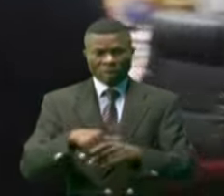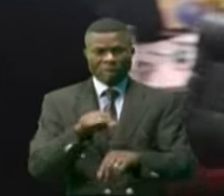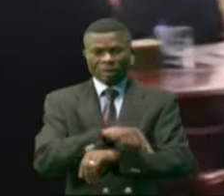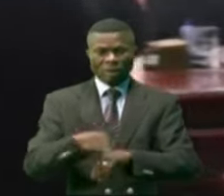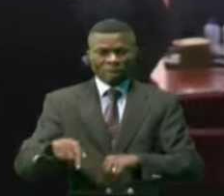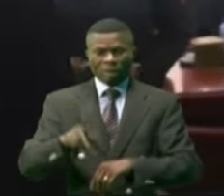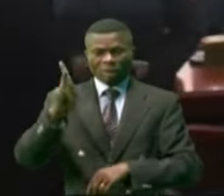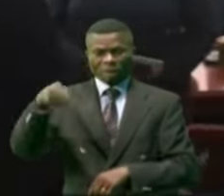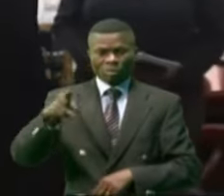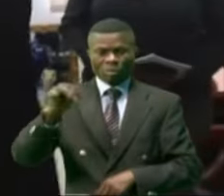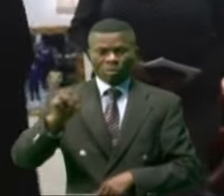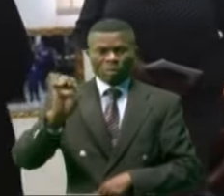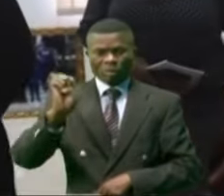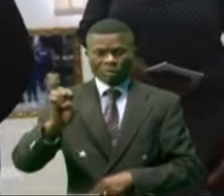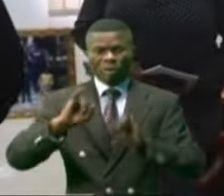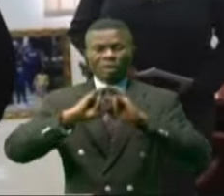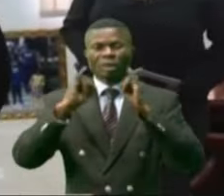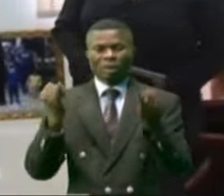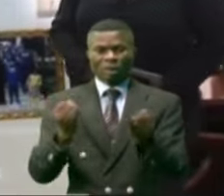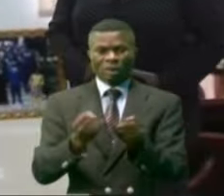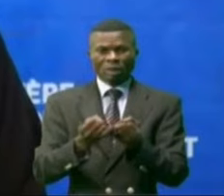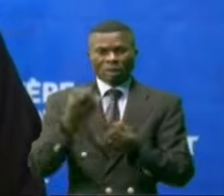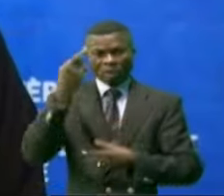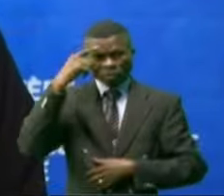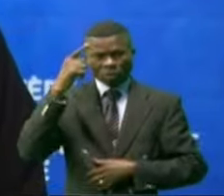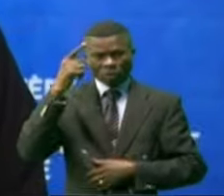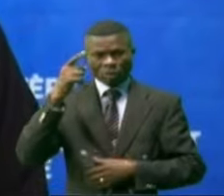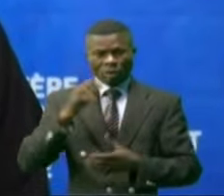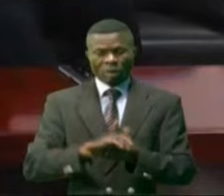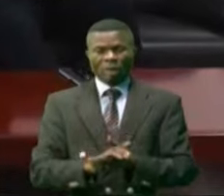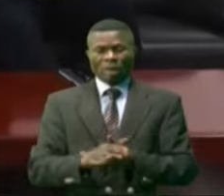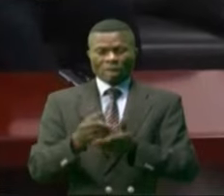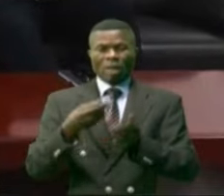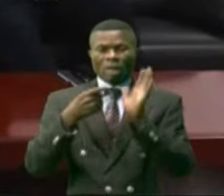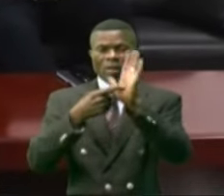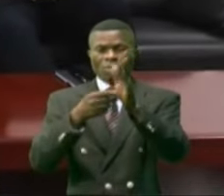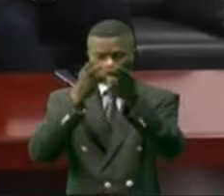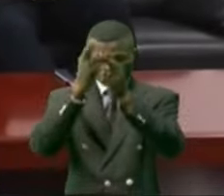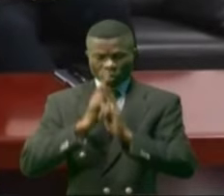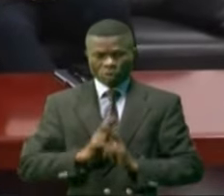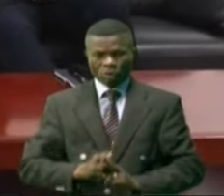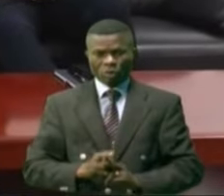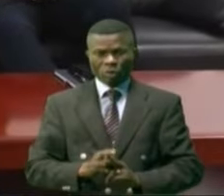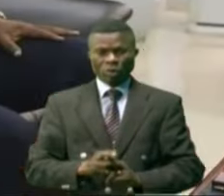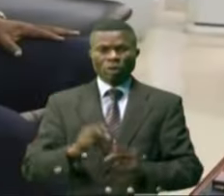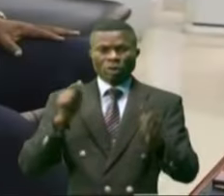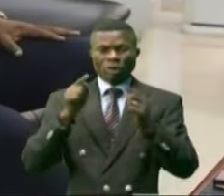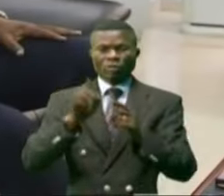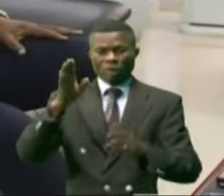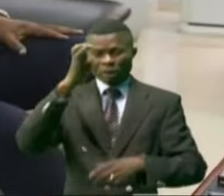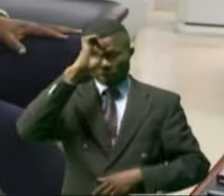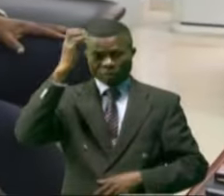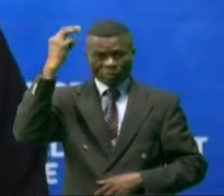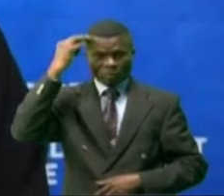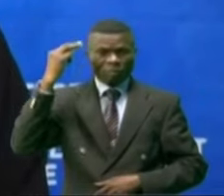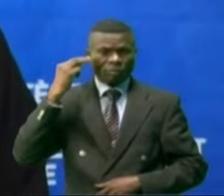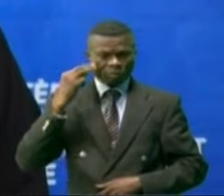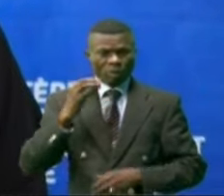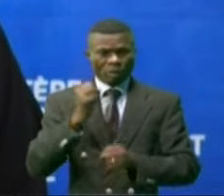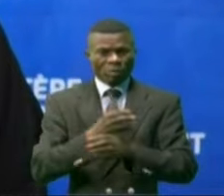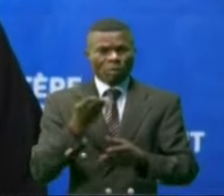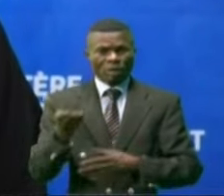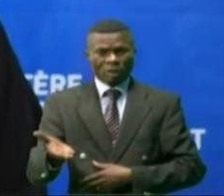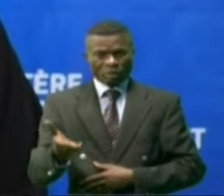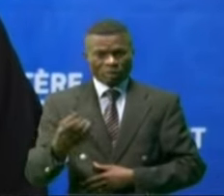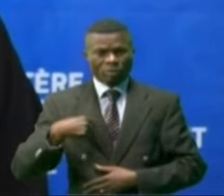PME Industrie, c'était pour présenter d'abord mes civilités auprès de l'excellence. Cela a été fait